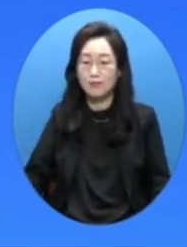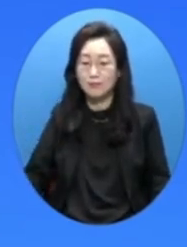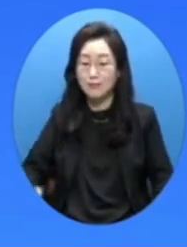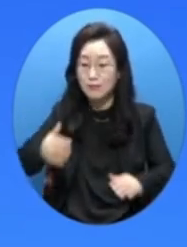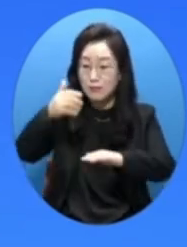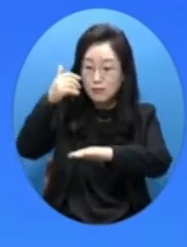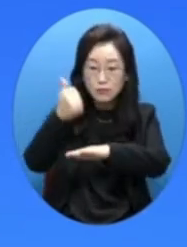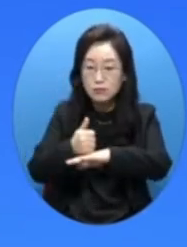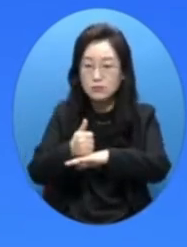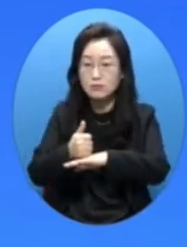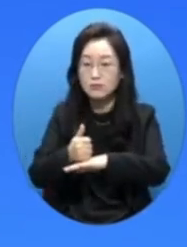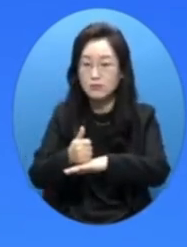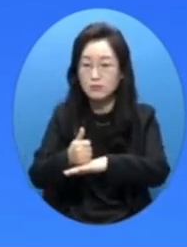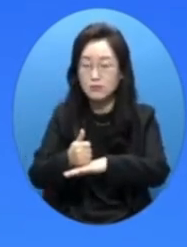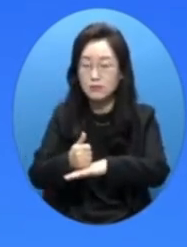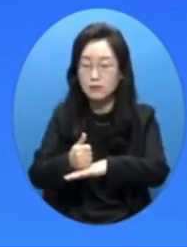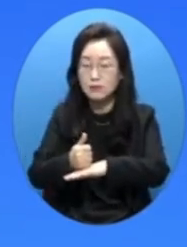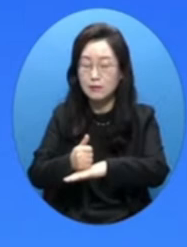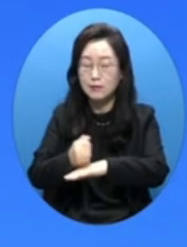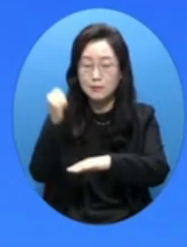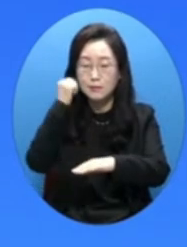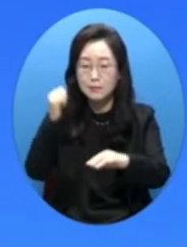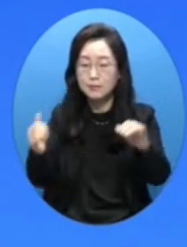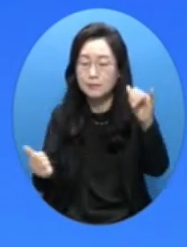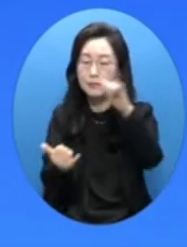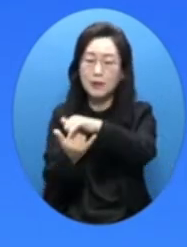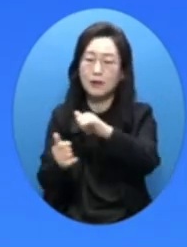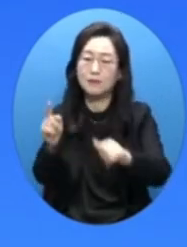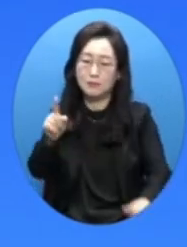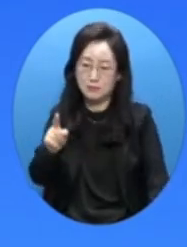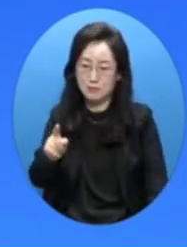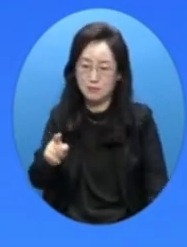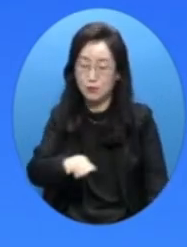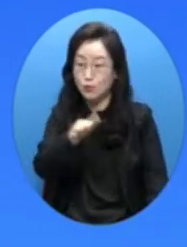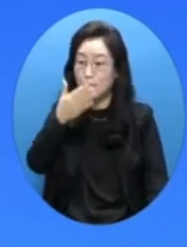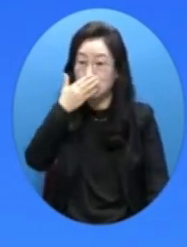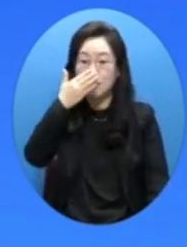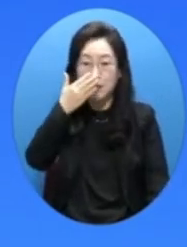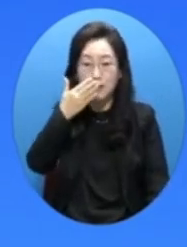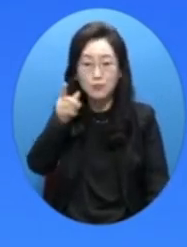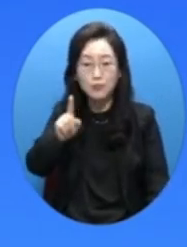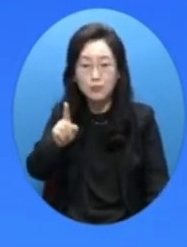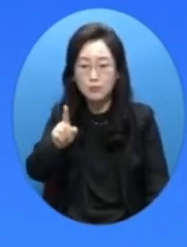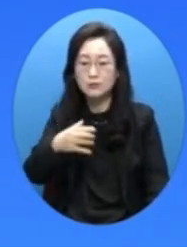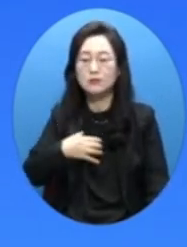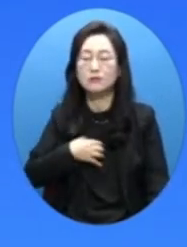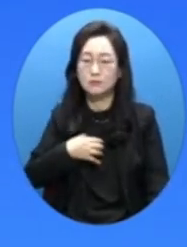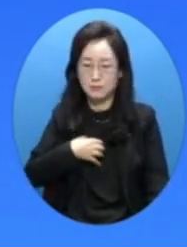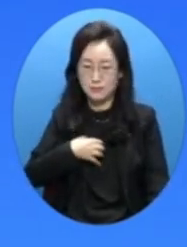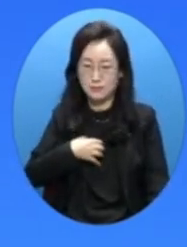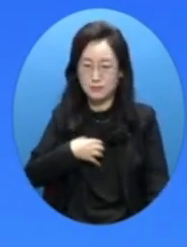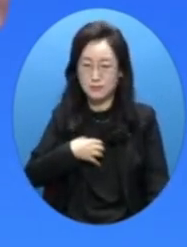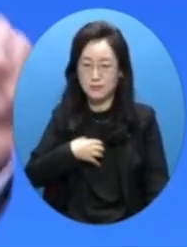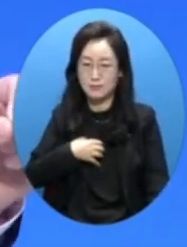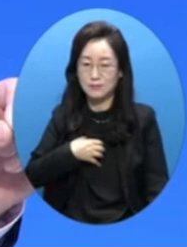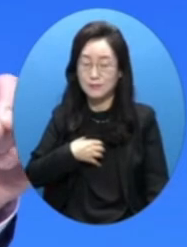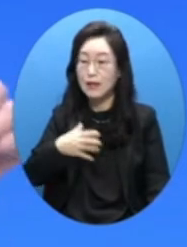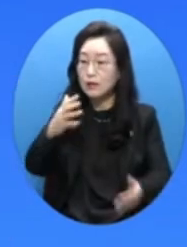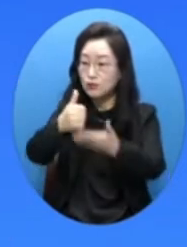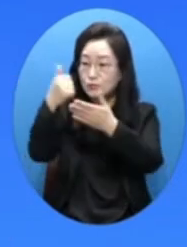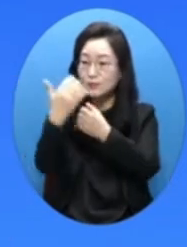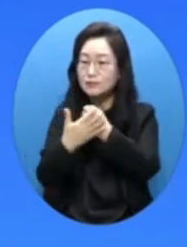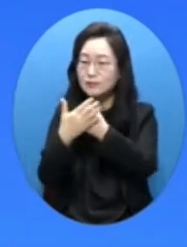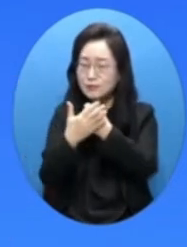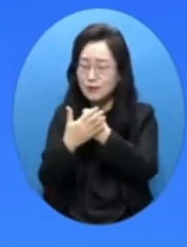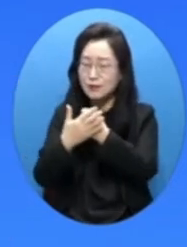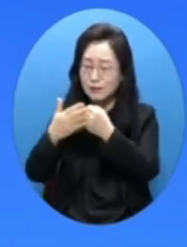결국 같은 패배를 당하게 된 것입니다 우리가 할 수 있다 하는 것은 참 위험한 부분이 있습니다 주님의 은혜